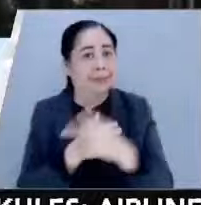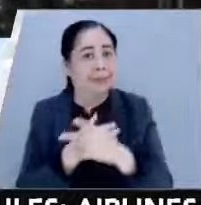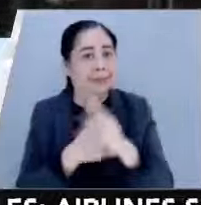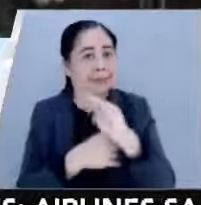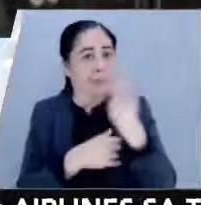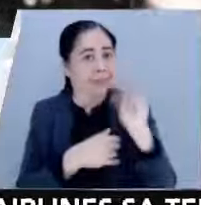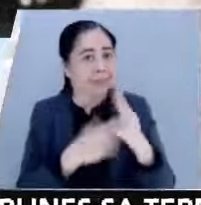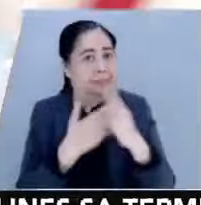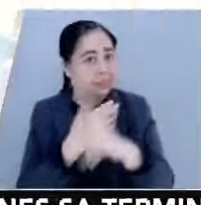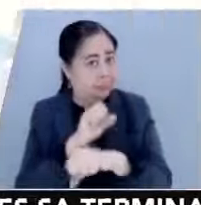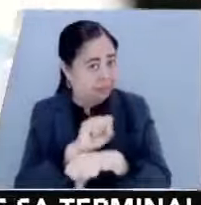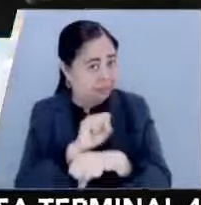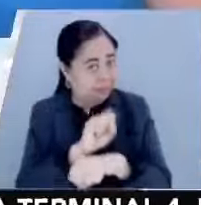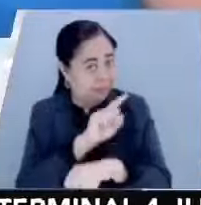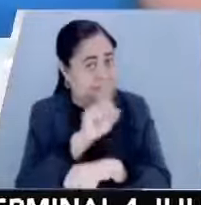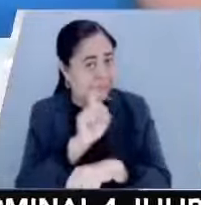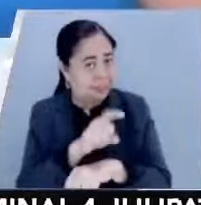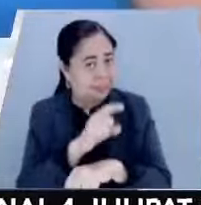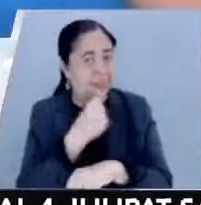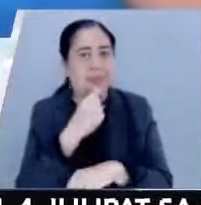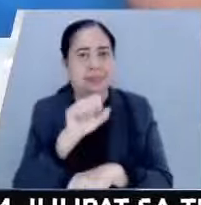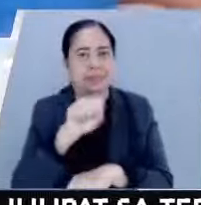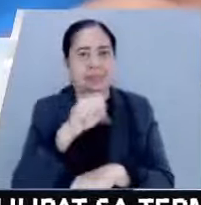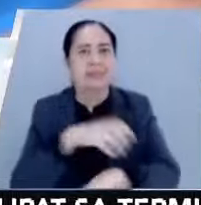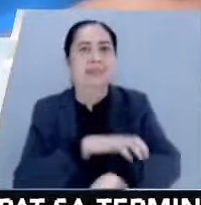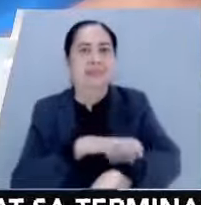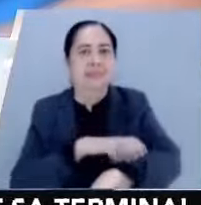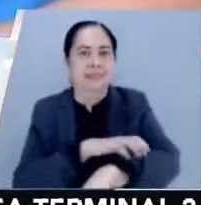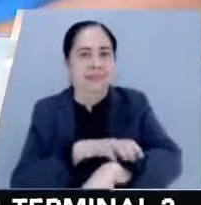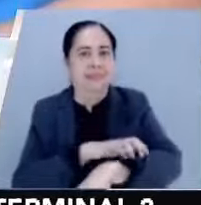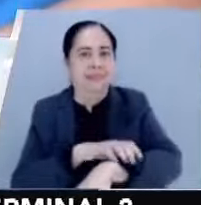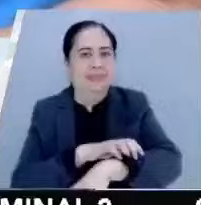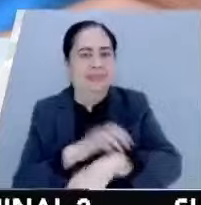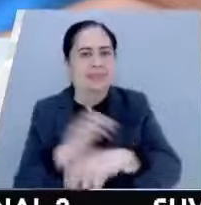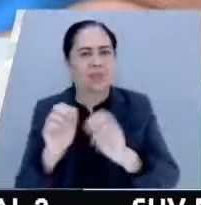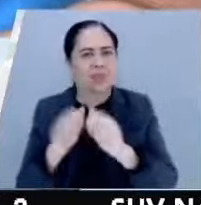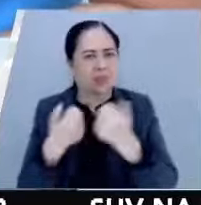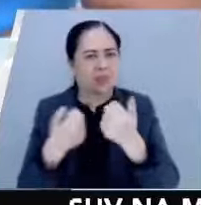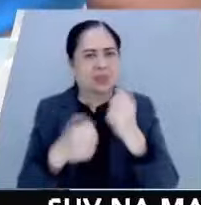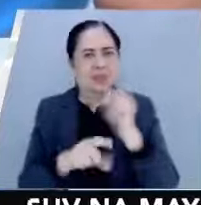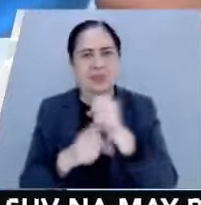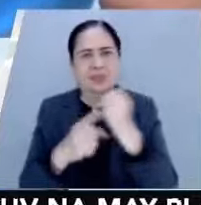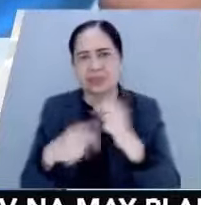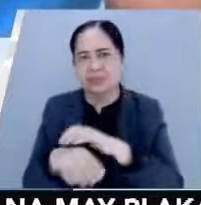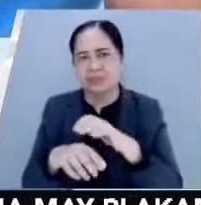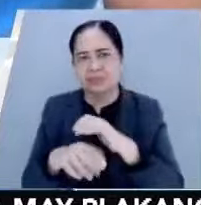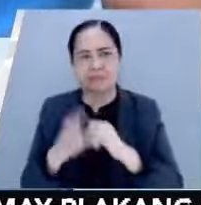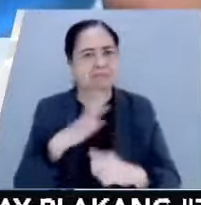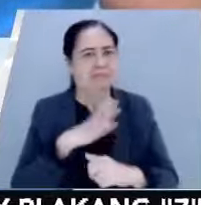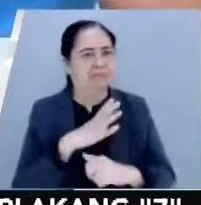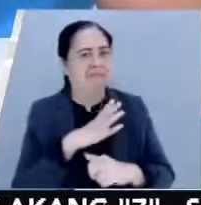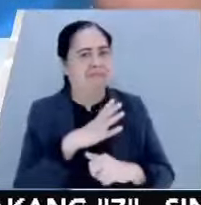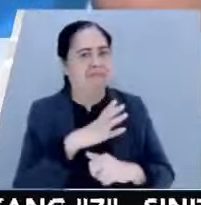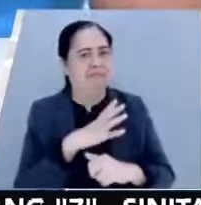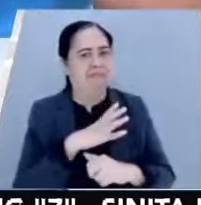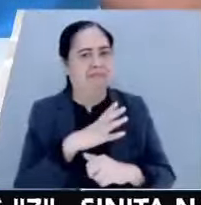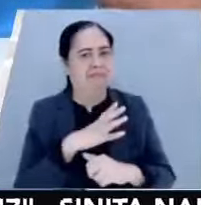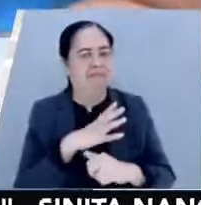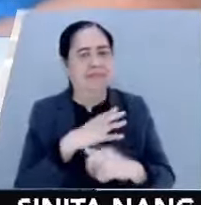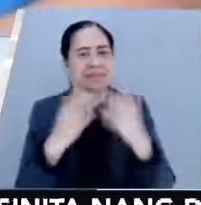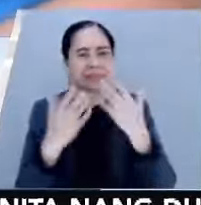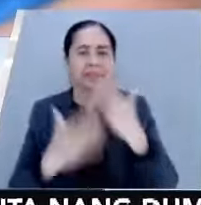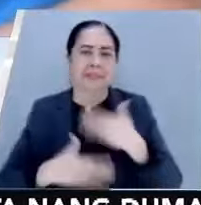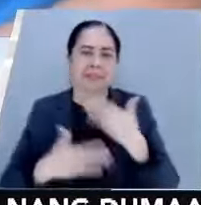rin po ba kayo Opo sa Makati naman po alr so kumustan na po ang naging biyahe ninyo okay lang po maano na masaya naman po masaya at